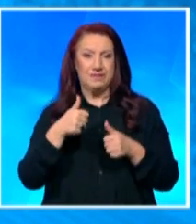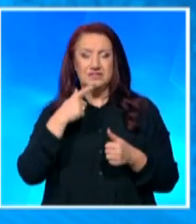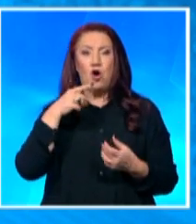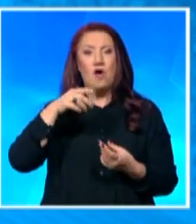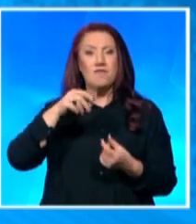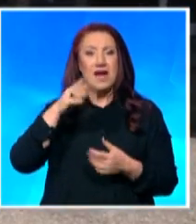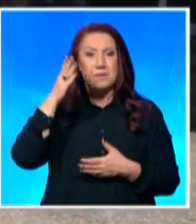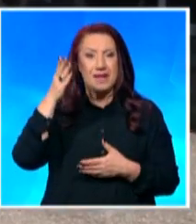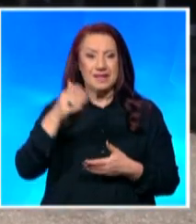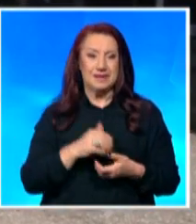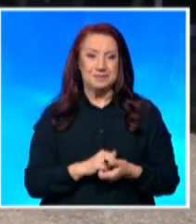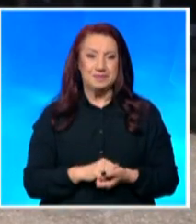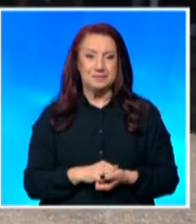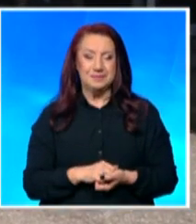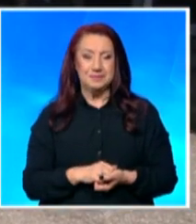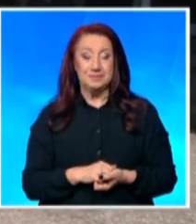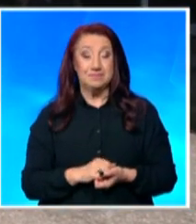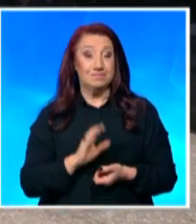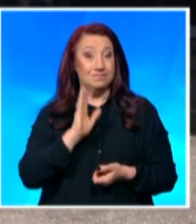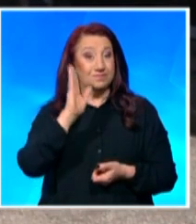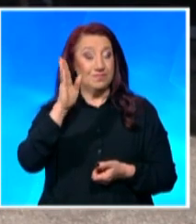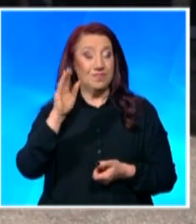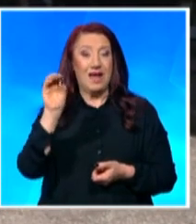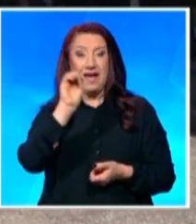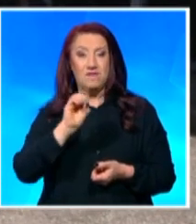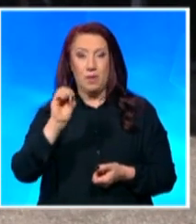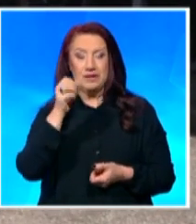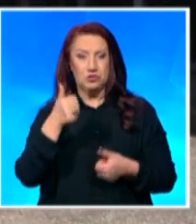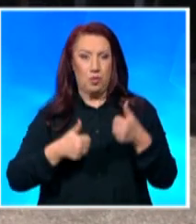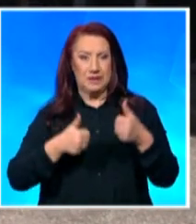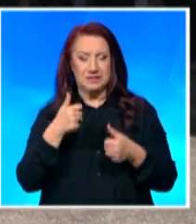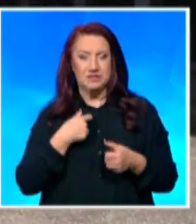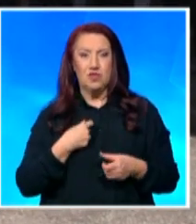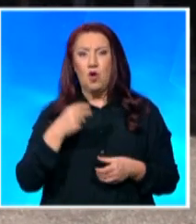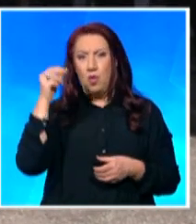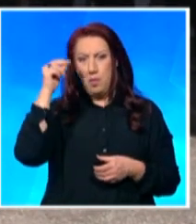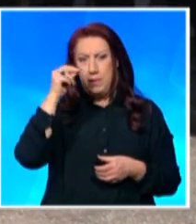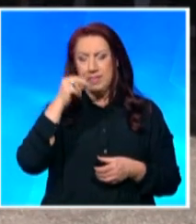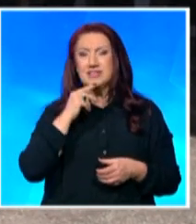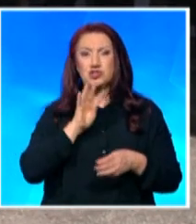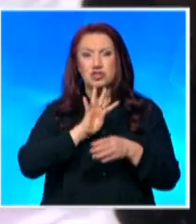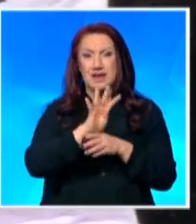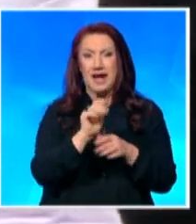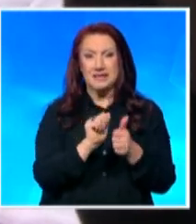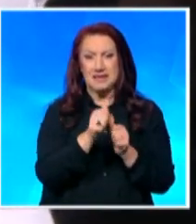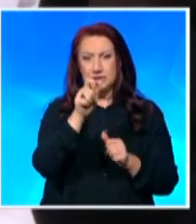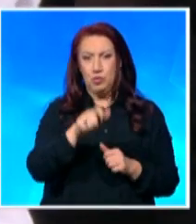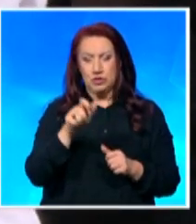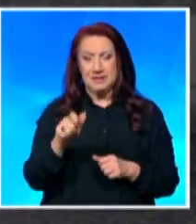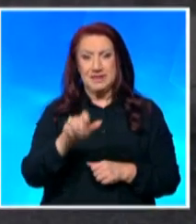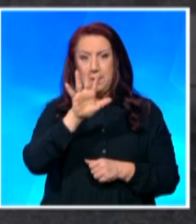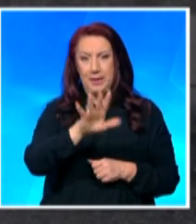събота. На Европейското първенство България ще бъде представена от 14 штангисти, 5 жени и 9